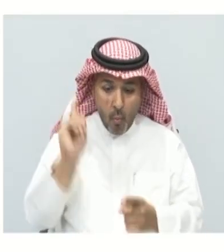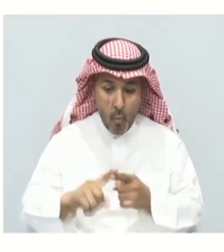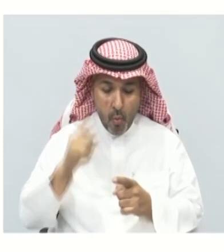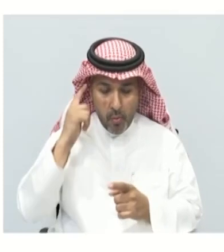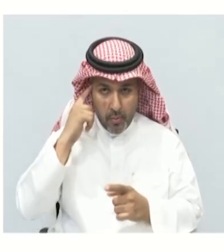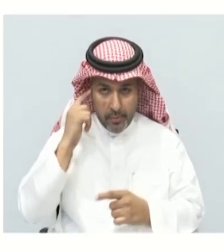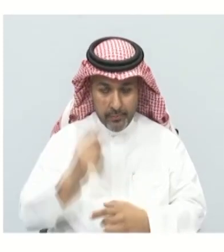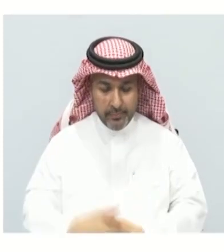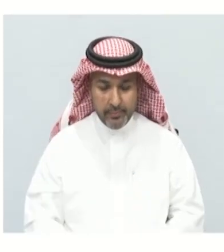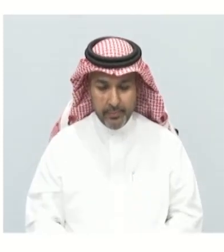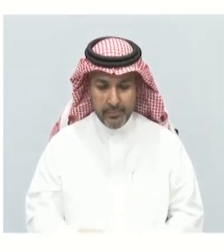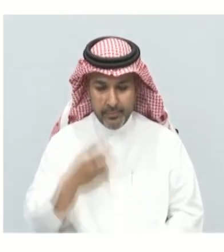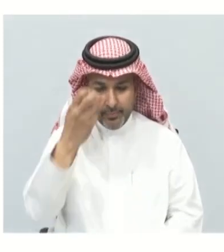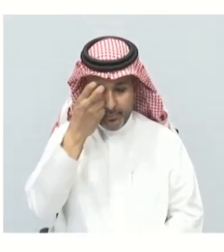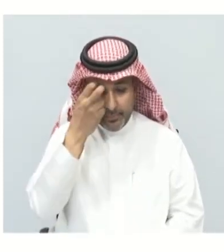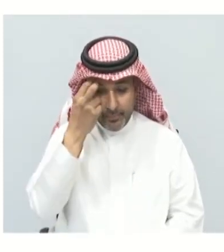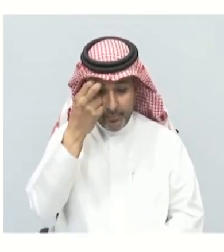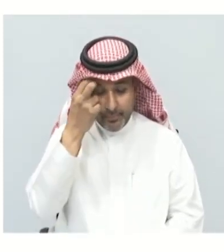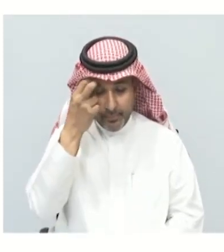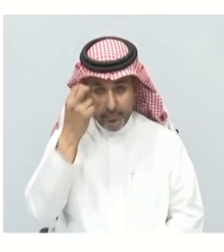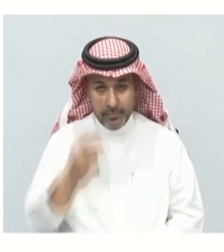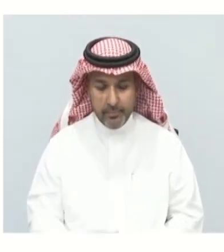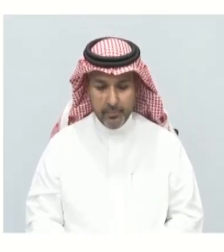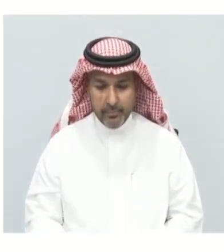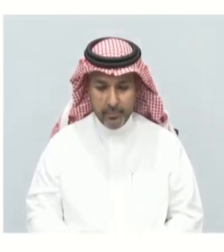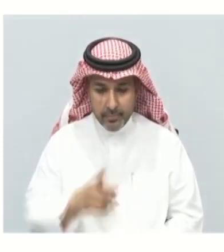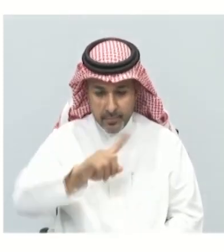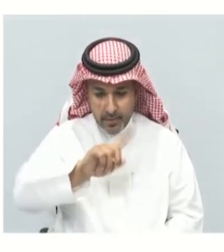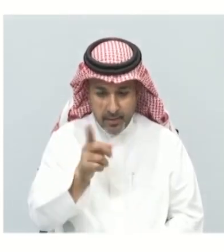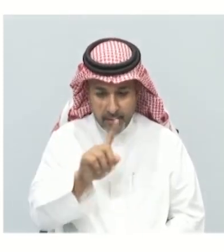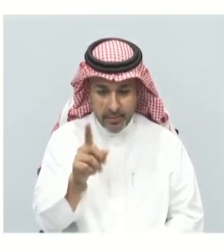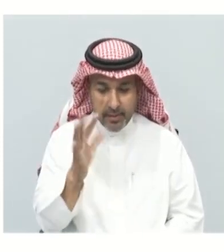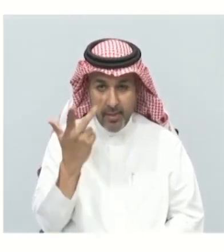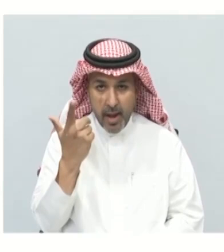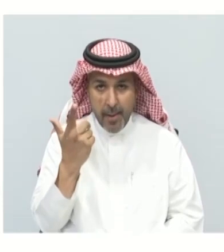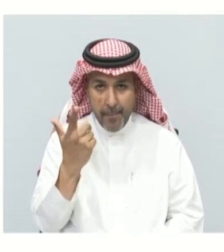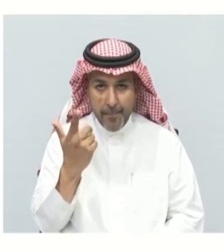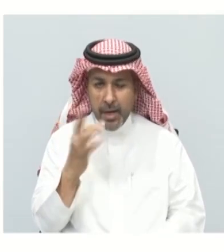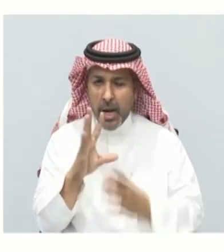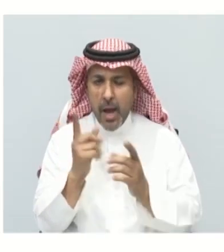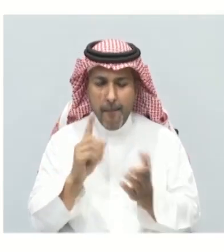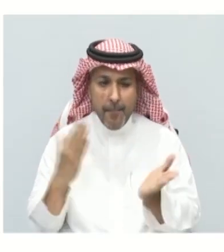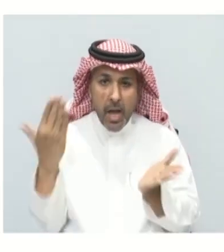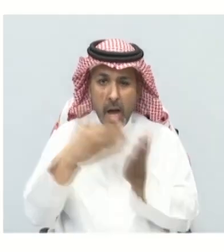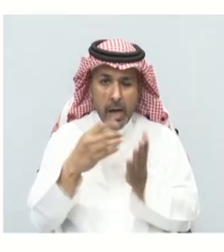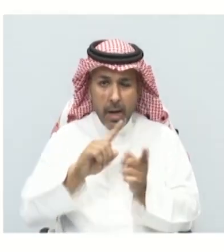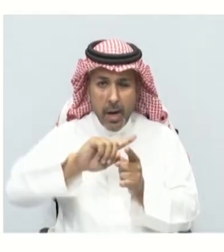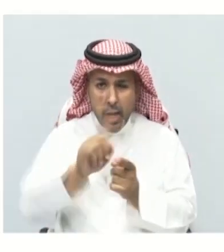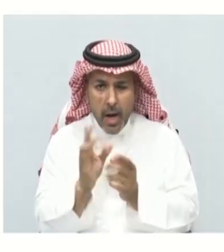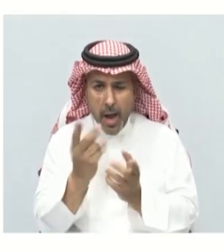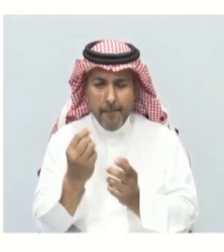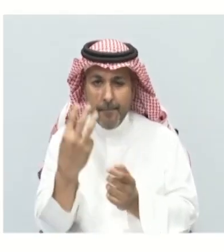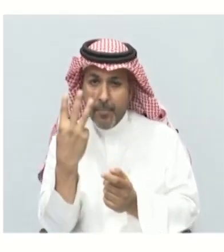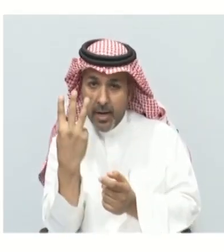الذي لديها يكون عداد السرعه غير عادي بمعنى يصل عداد السرعه الى 360 م في الساعه